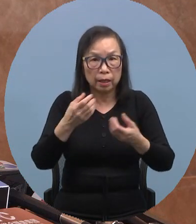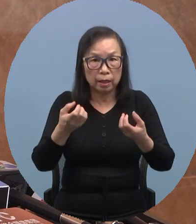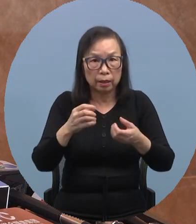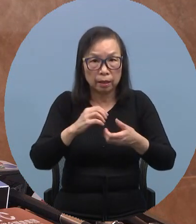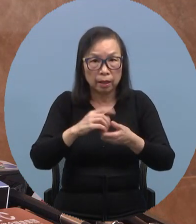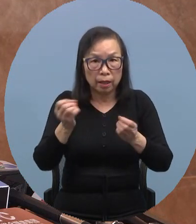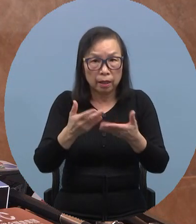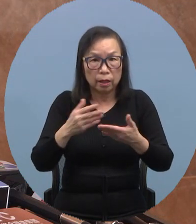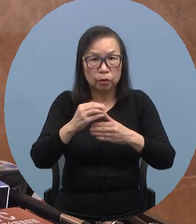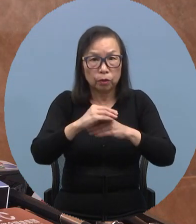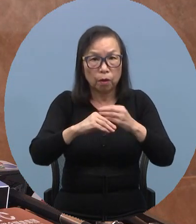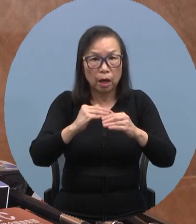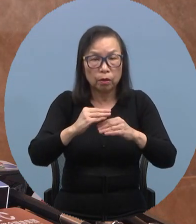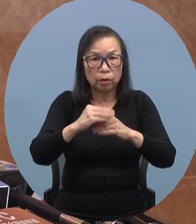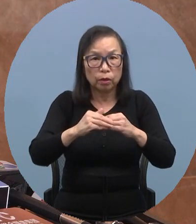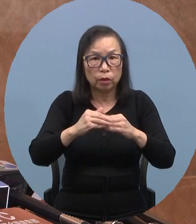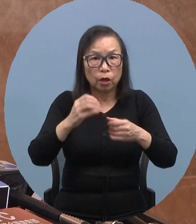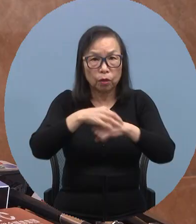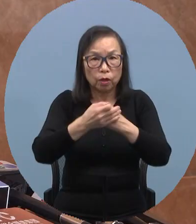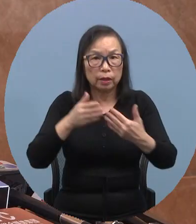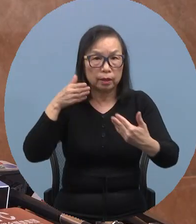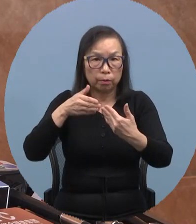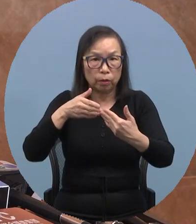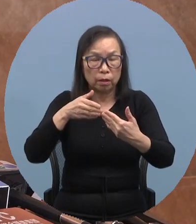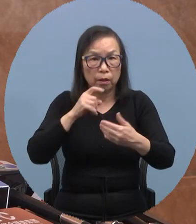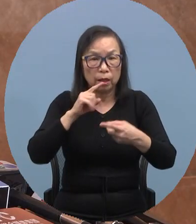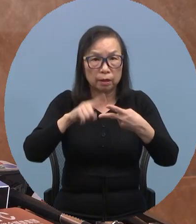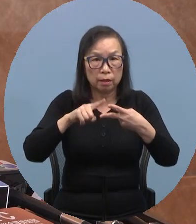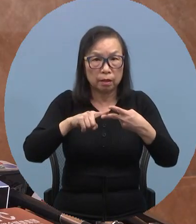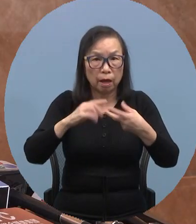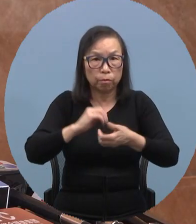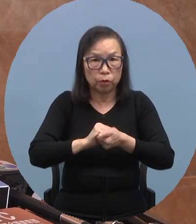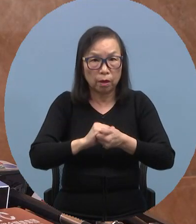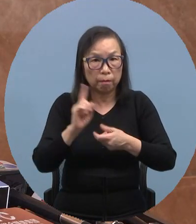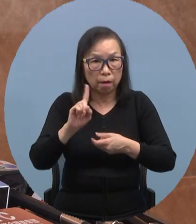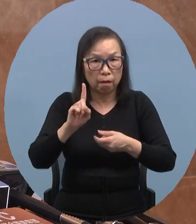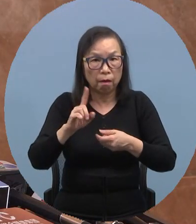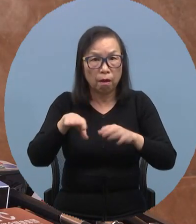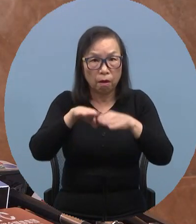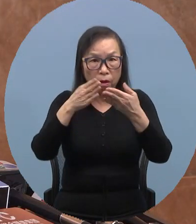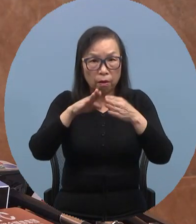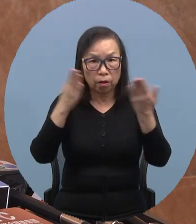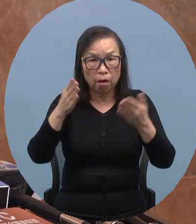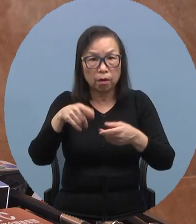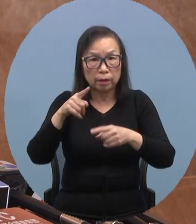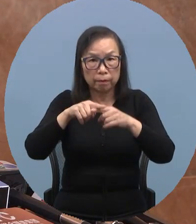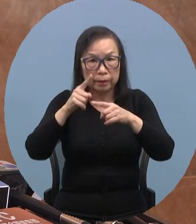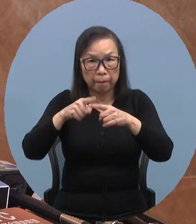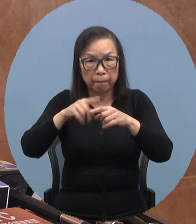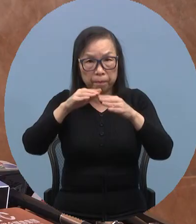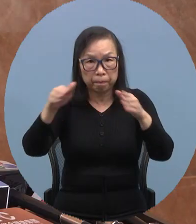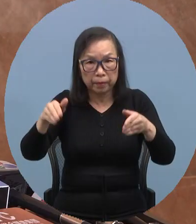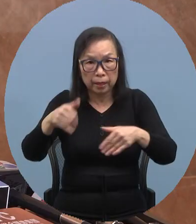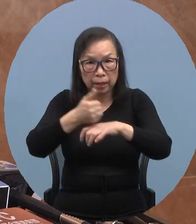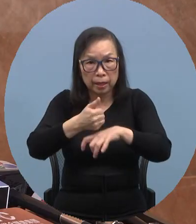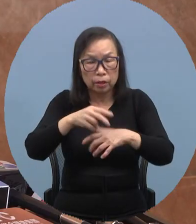嘅高效建設，並且咧係同國際接軌嘅。咁第二方面嘅合作元素咧係要開拓我哋喺實物基礎方面嘅設